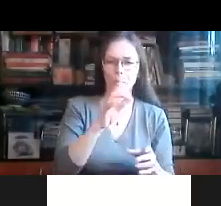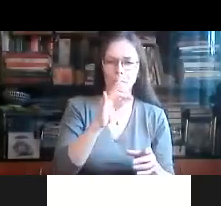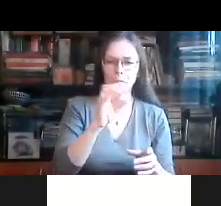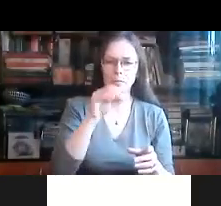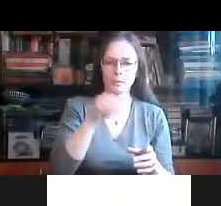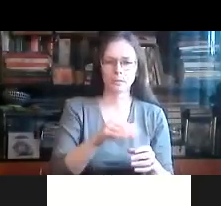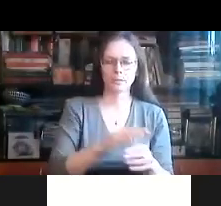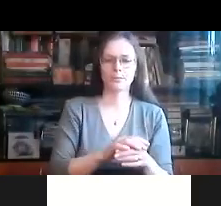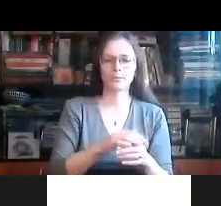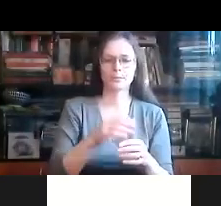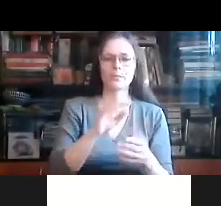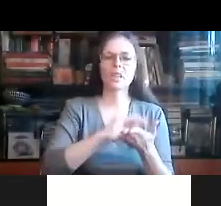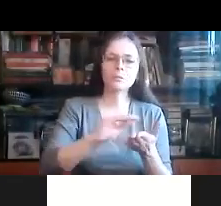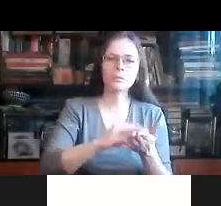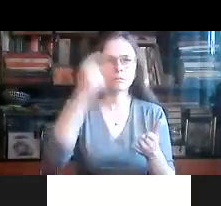что